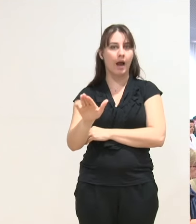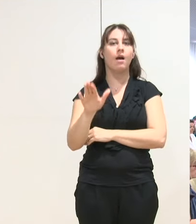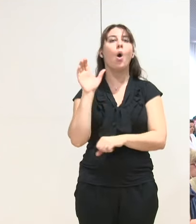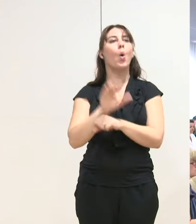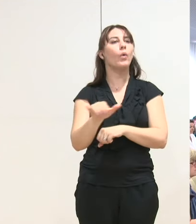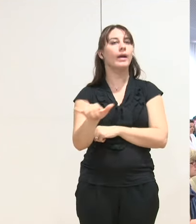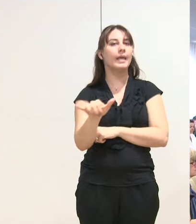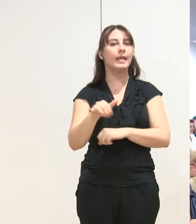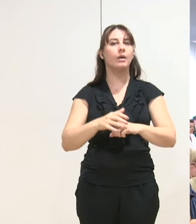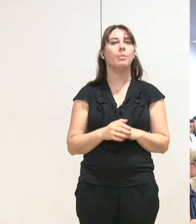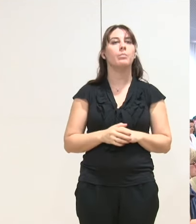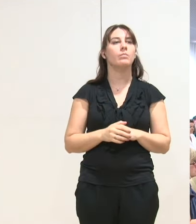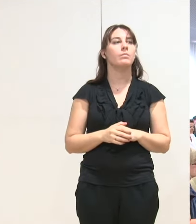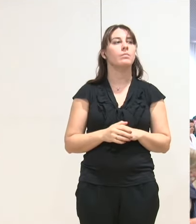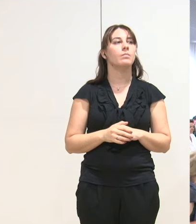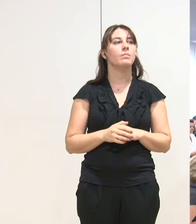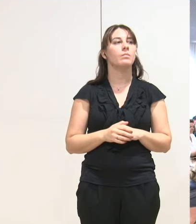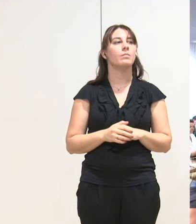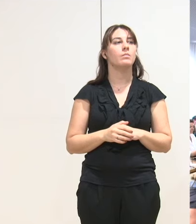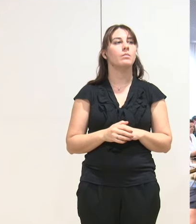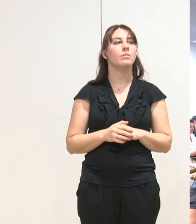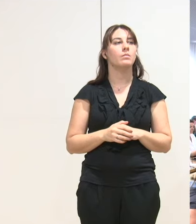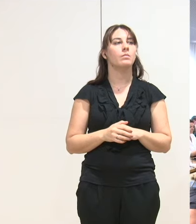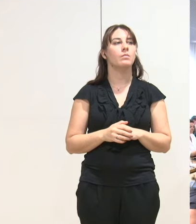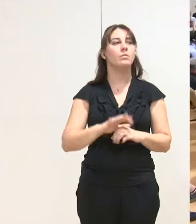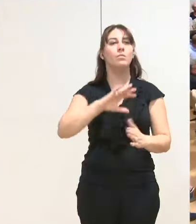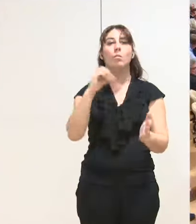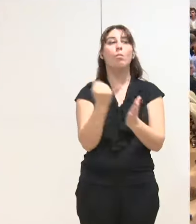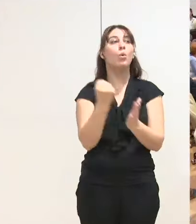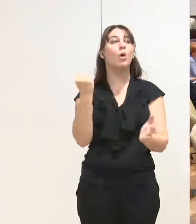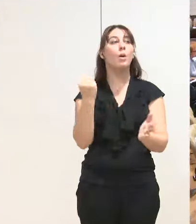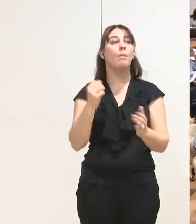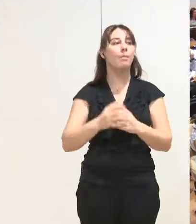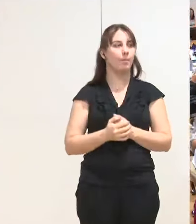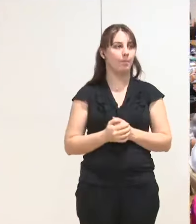voter contre et qui souhaite voter